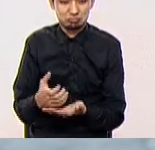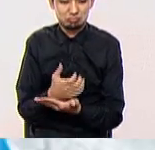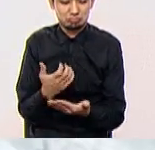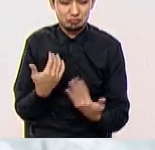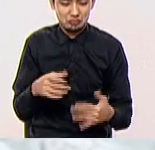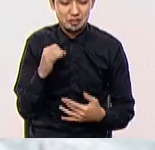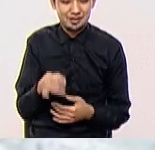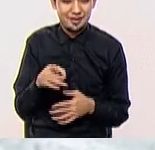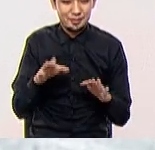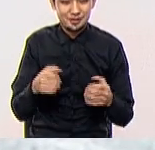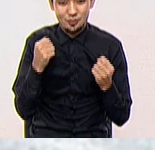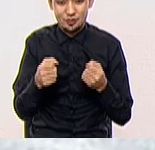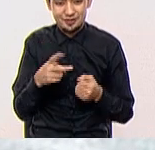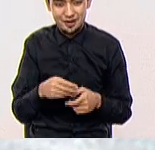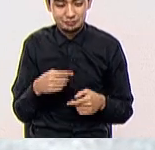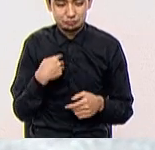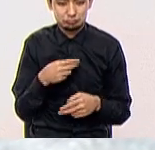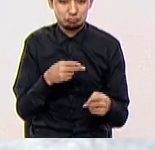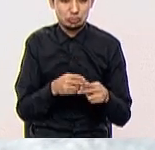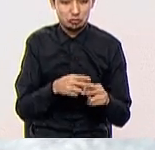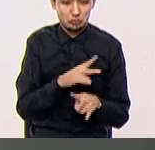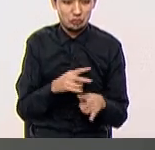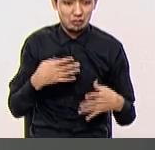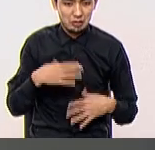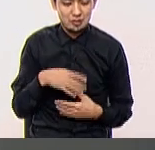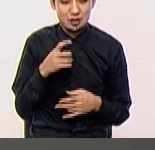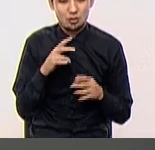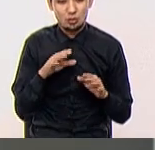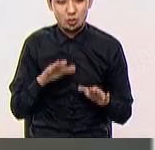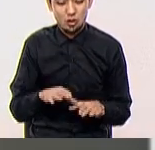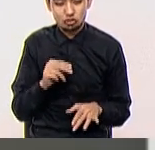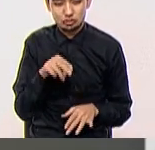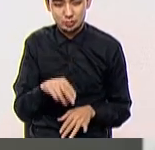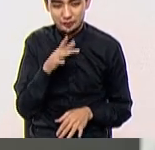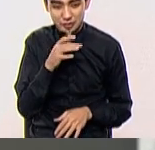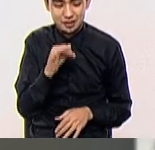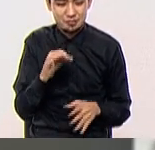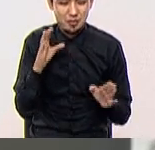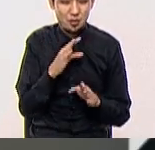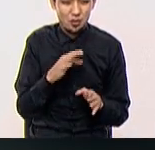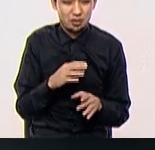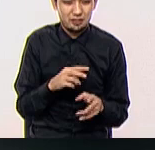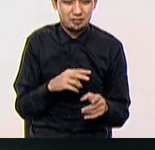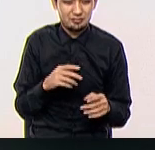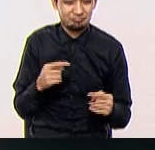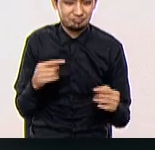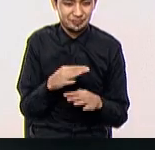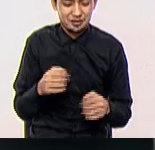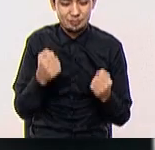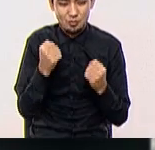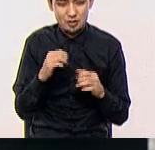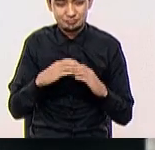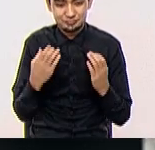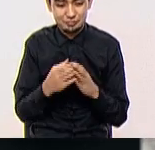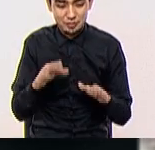спортшыларға жаттығатын орынды пайдалануға еш кедергі келтірмеген айтады. Тек төтенше жағдаймен ауа райының қолайсыздығынан кортқа сапалы мұз